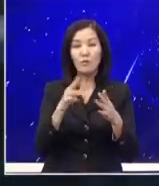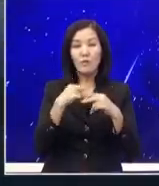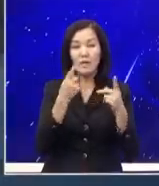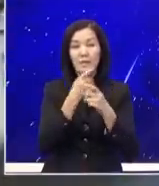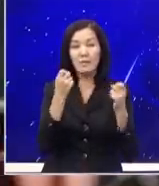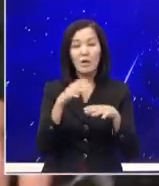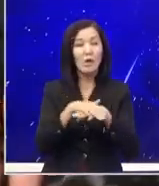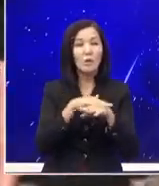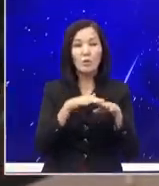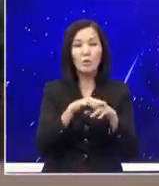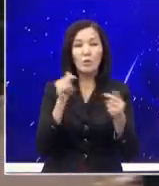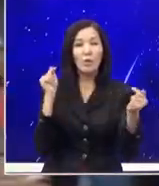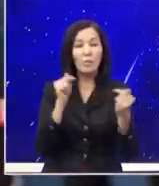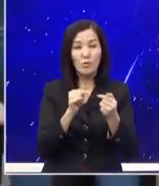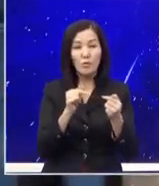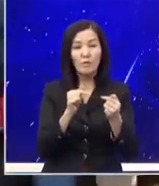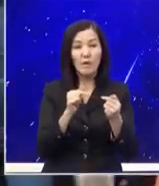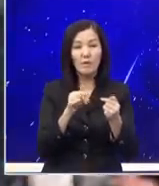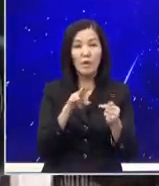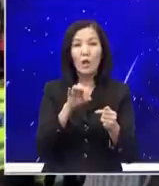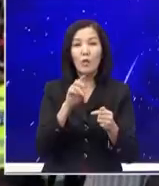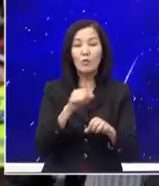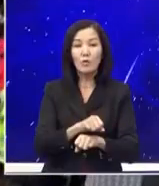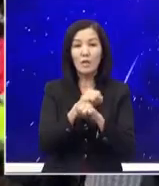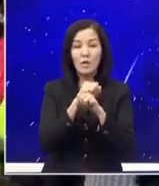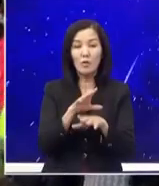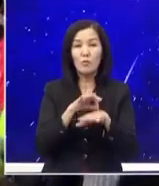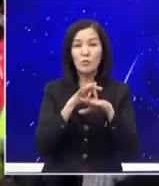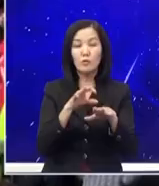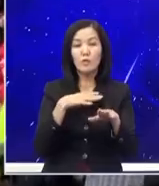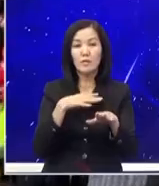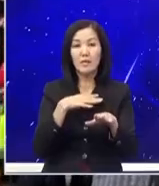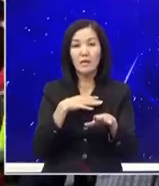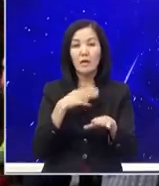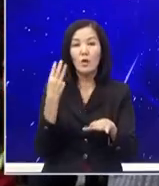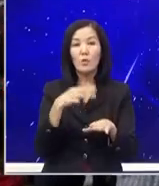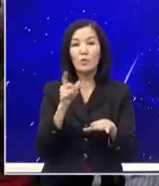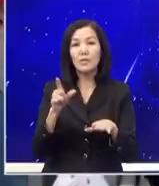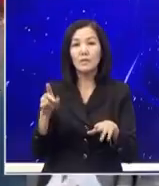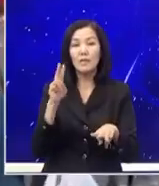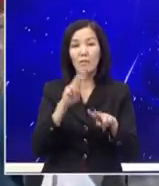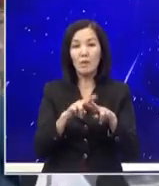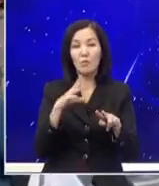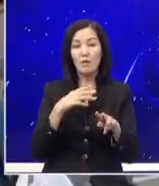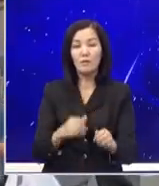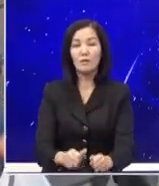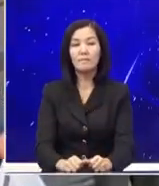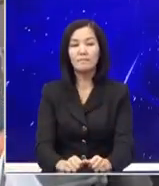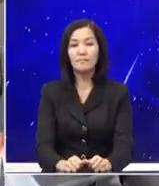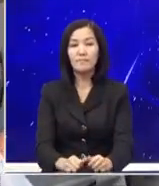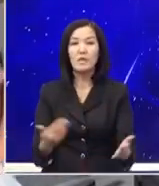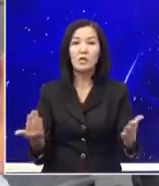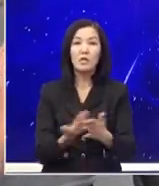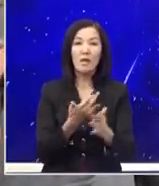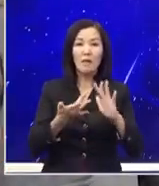Бірақ тұрғындар бұған наразылық танытып, Лондонда ереуіл ұйымдастырылды. Салдарынан 30-дан астам адам қамауға алынды. Топтаманы